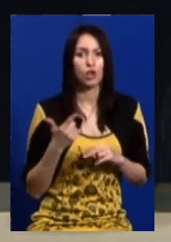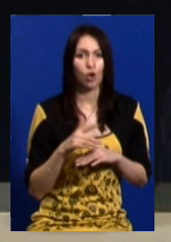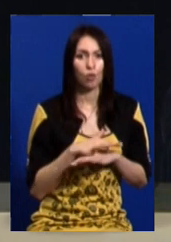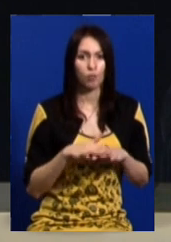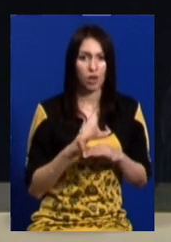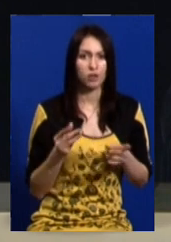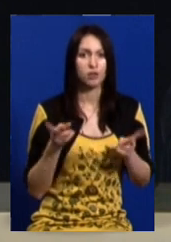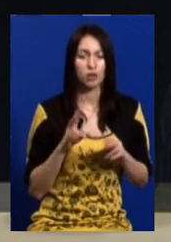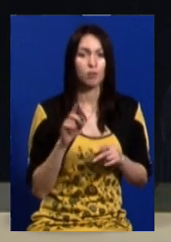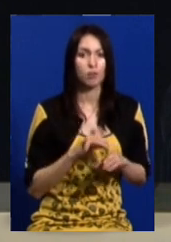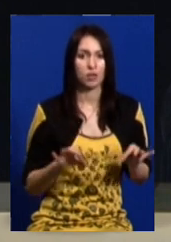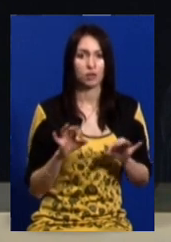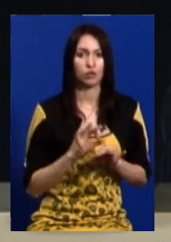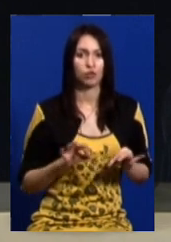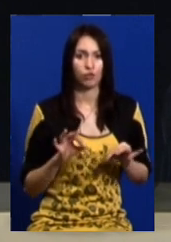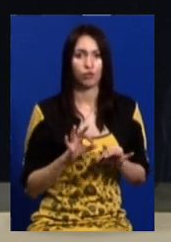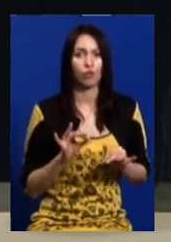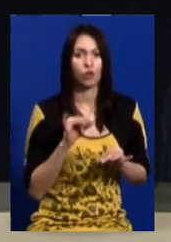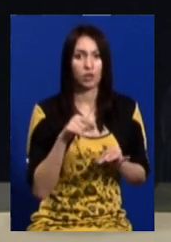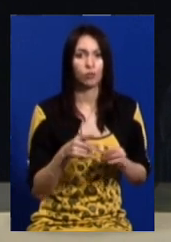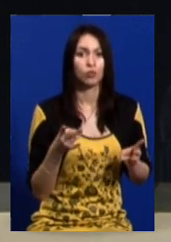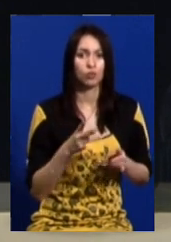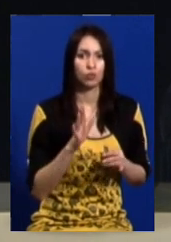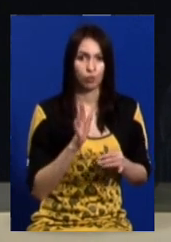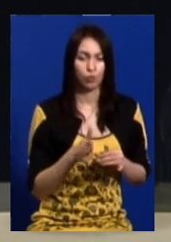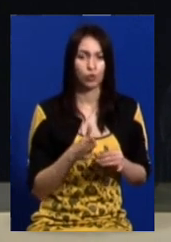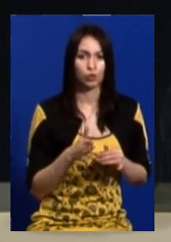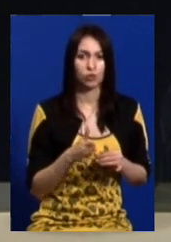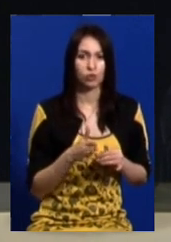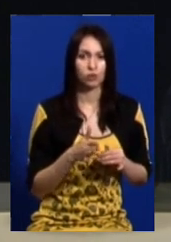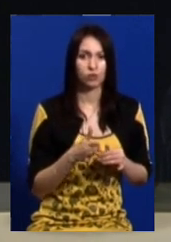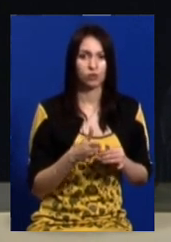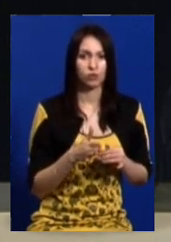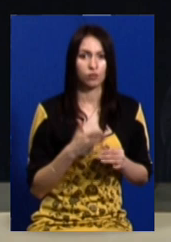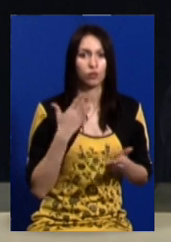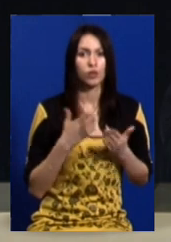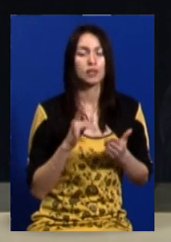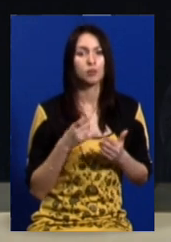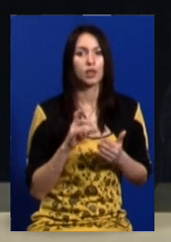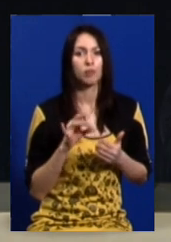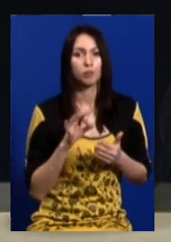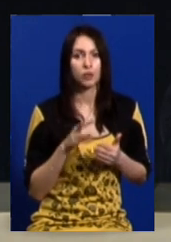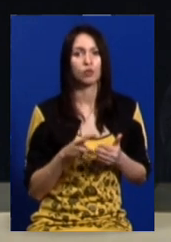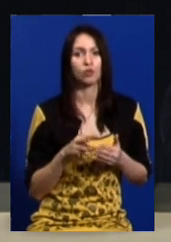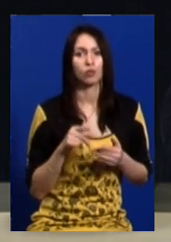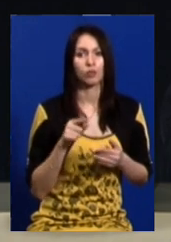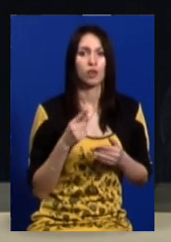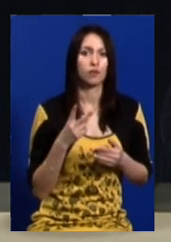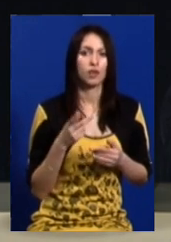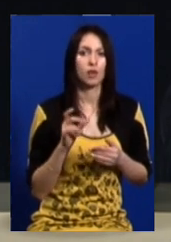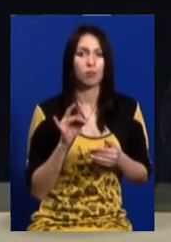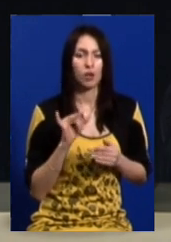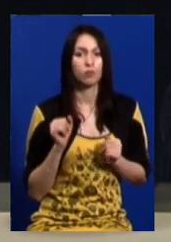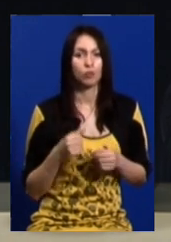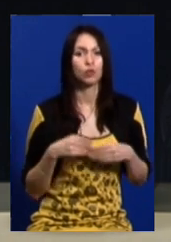залишається без нічого. І йому треба буде очікувати, ну, якби єпископ правлячий чи одної, чи другої єпархії може йому не